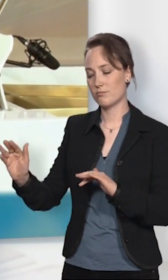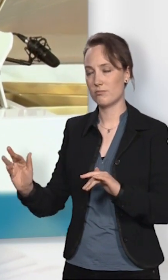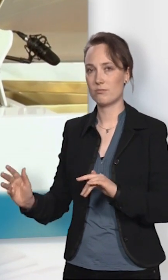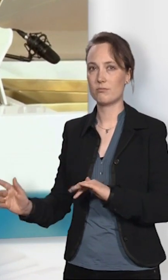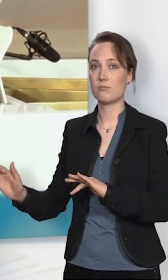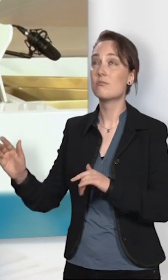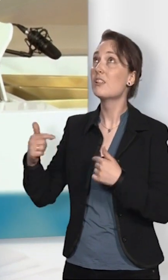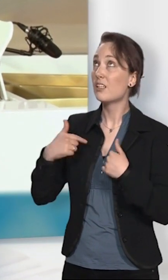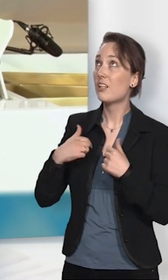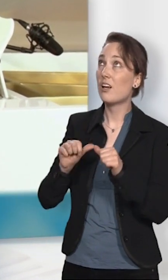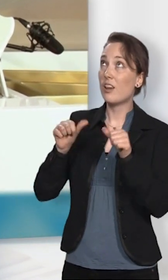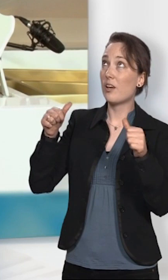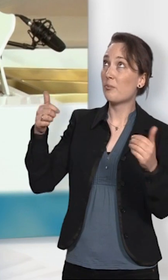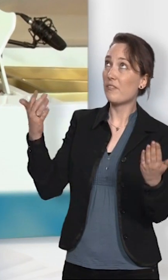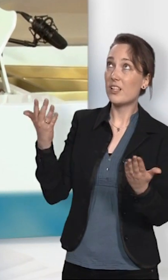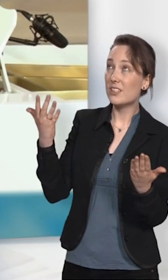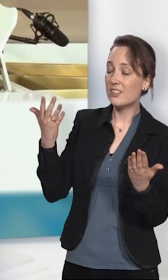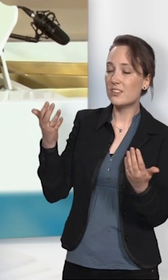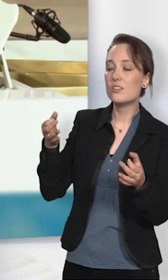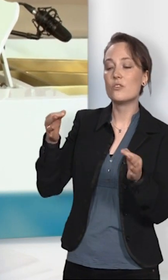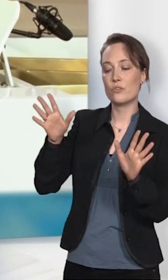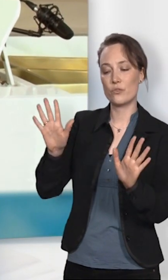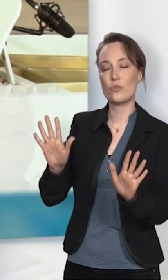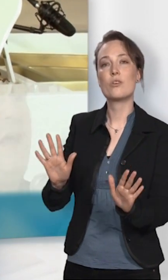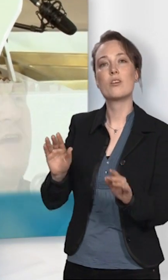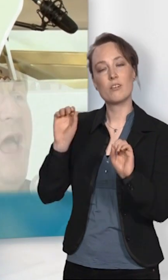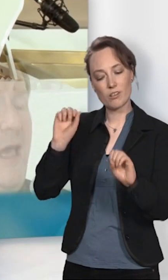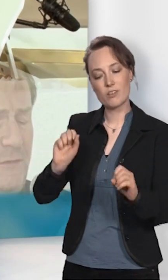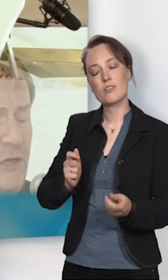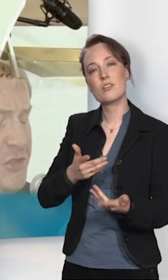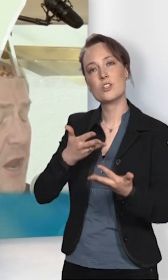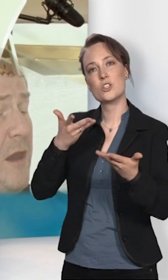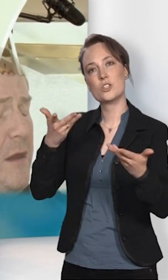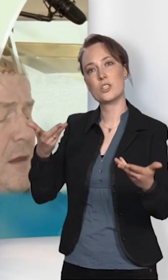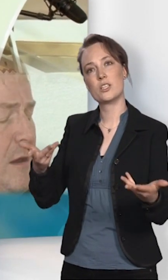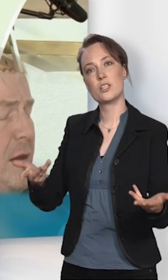geschehen. Und ich erlebe, das Wunder kann